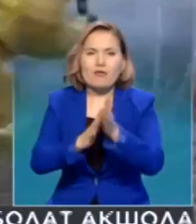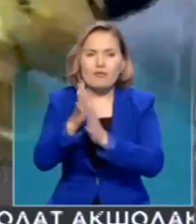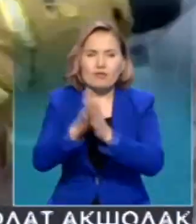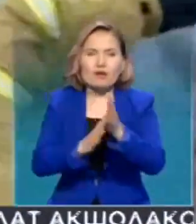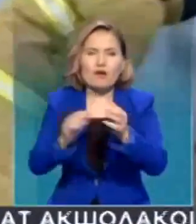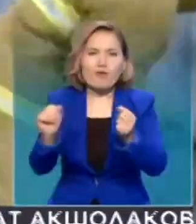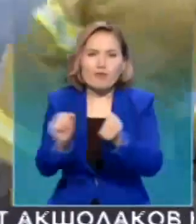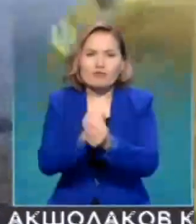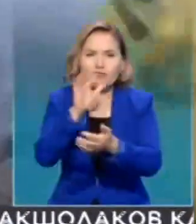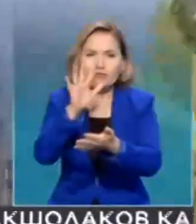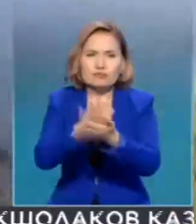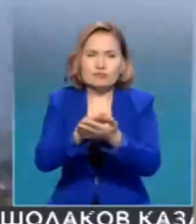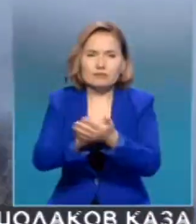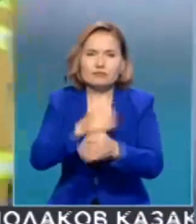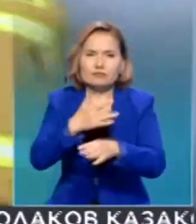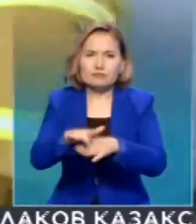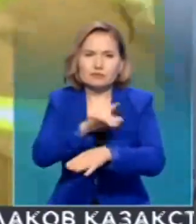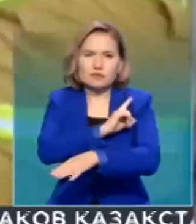айналған.